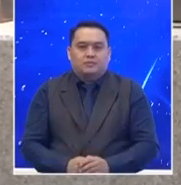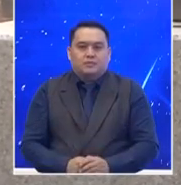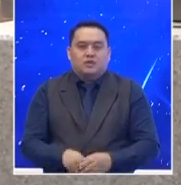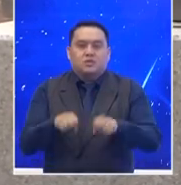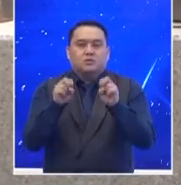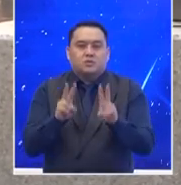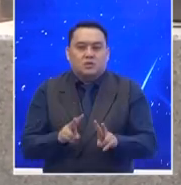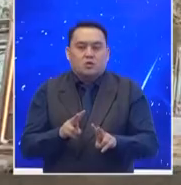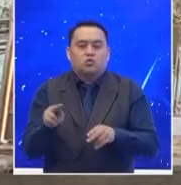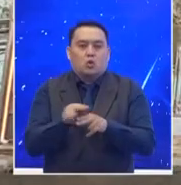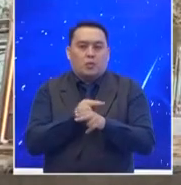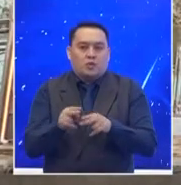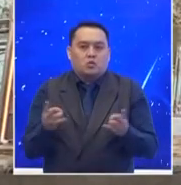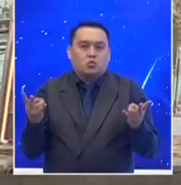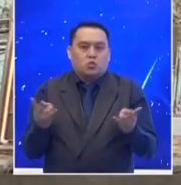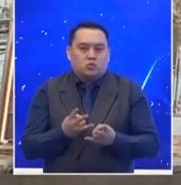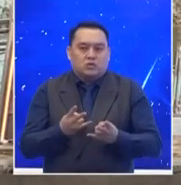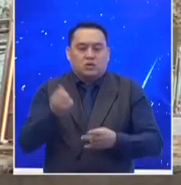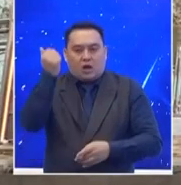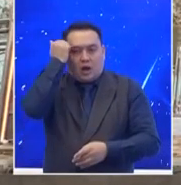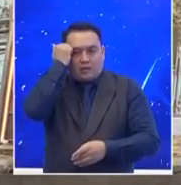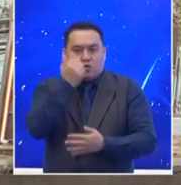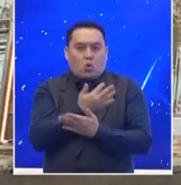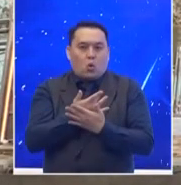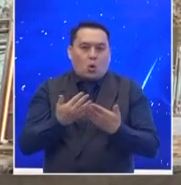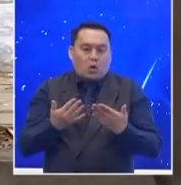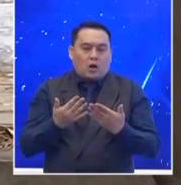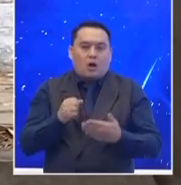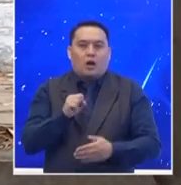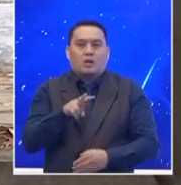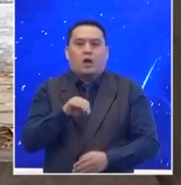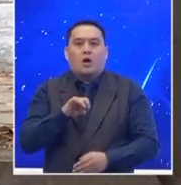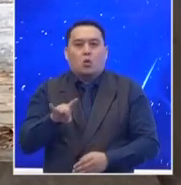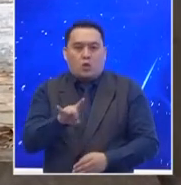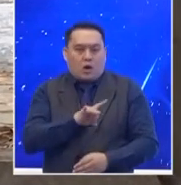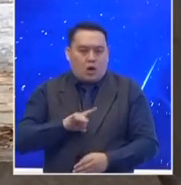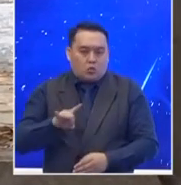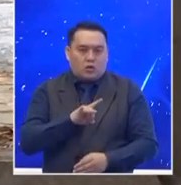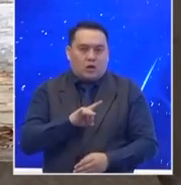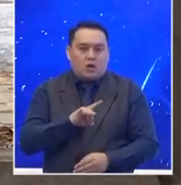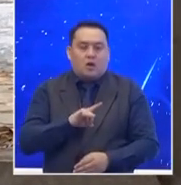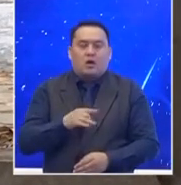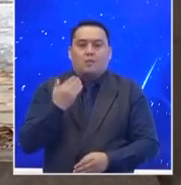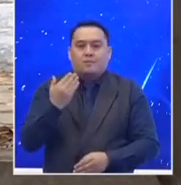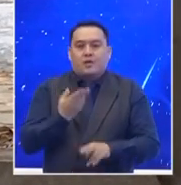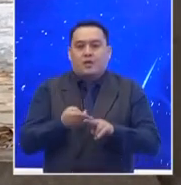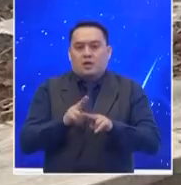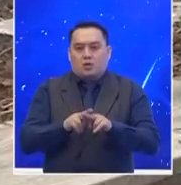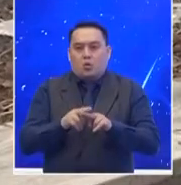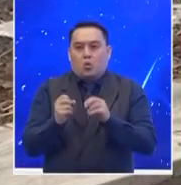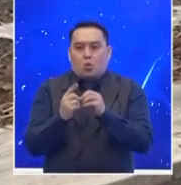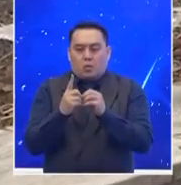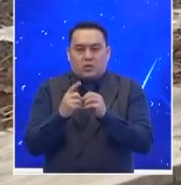Мамандардың айтуынша, ағымды жөндеуді қажет ететін ескерткіштердің көбі Алакөл ауданында. Айдынды өлке тұрғындары болса, биыл